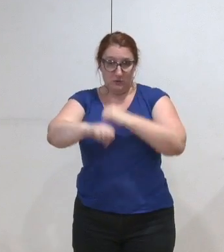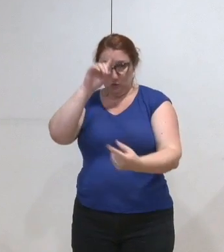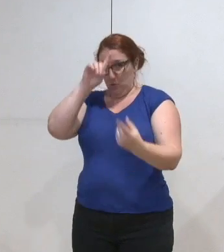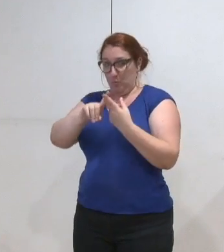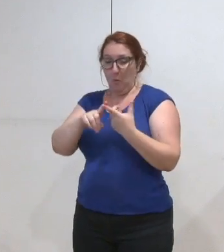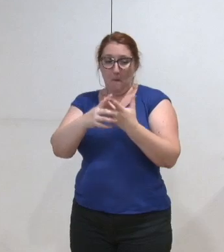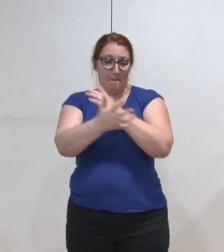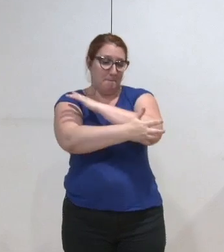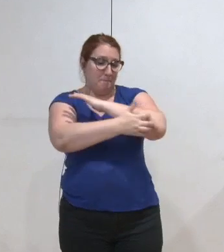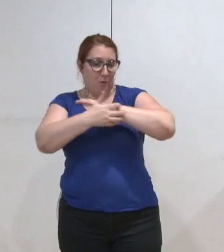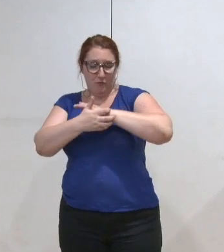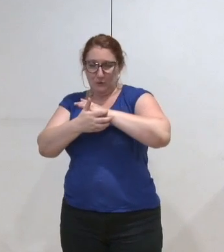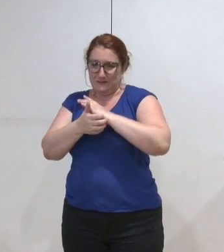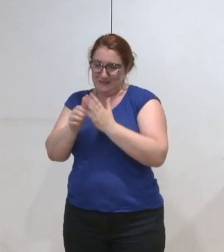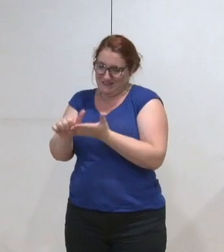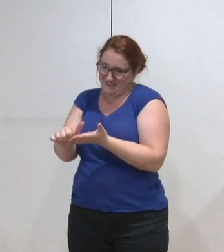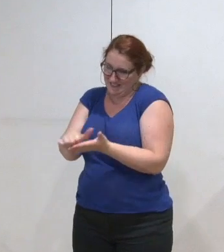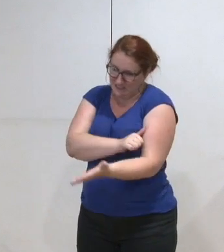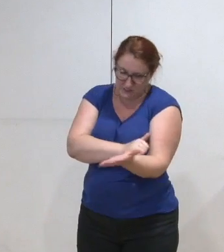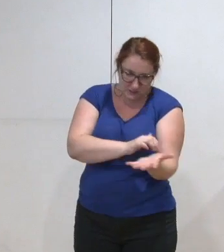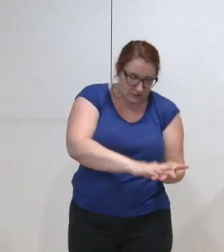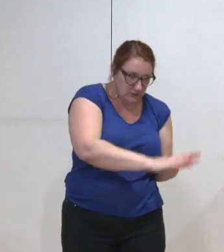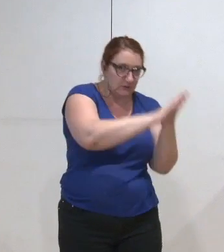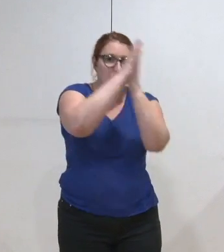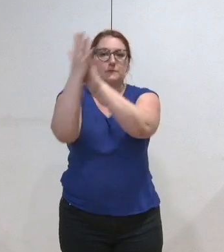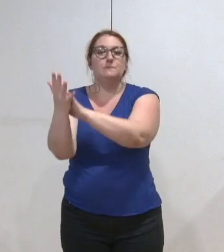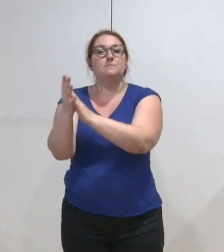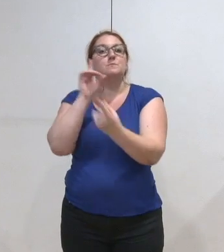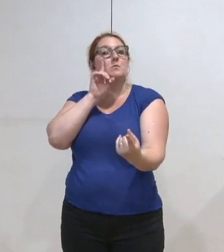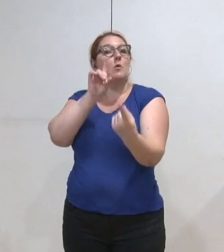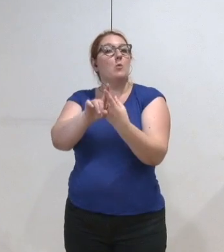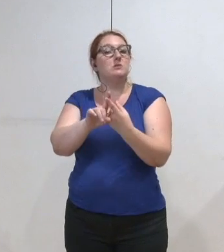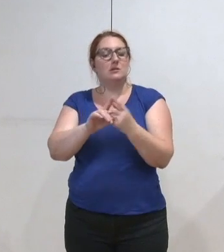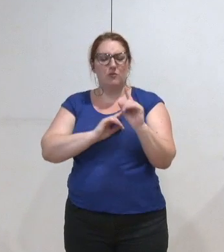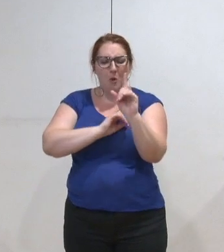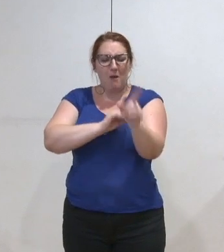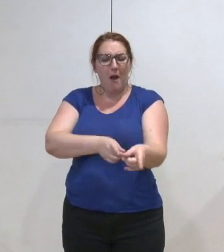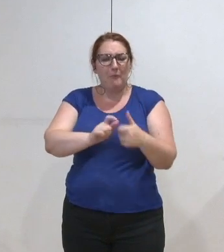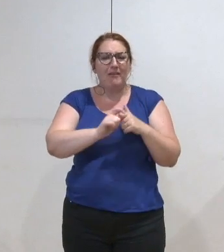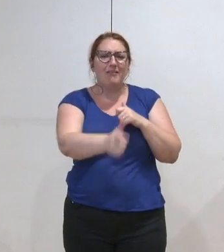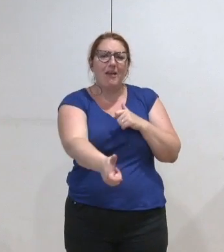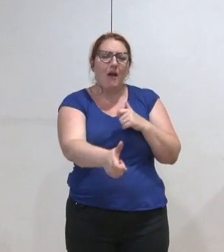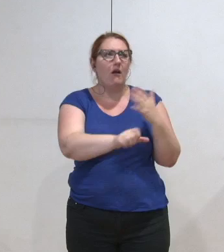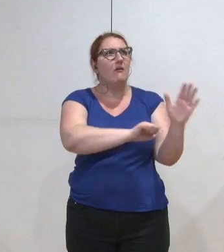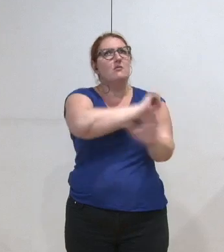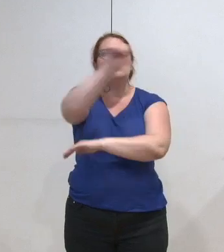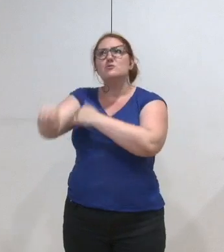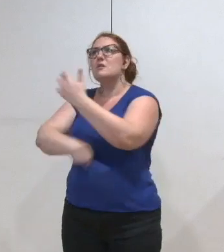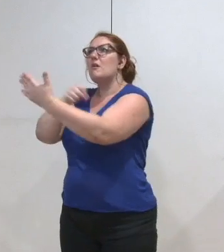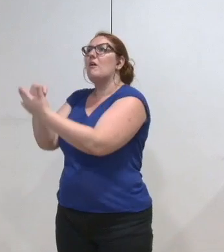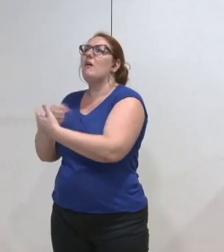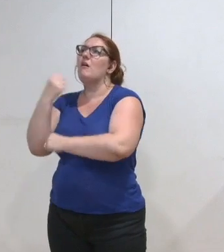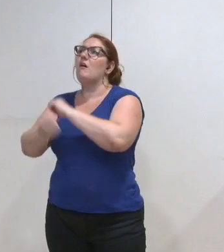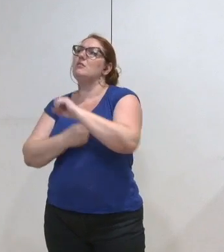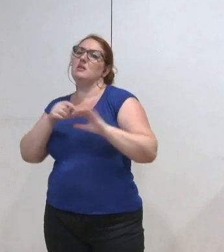un objectif plutôt en progrès dans l'après-gerre jusqu'aux années 70 qui a